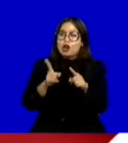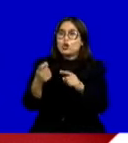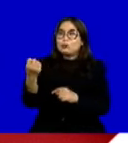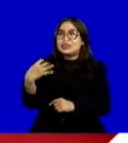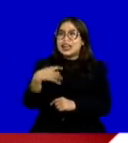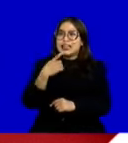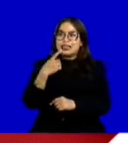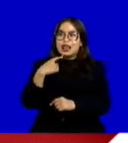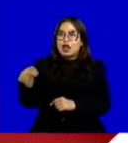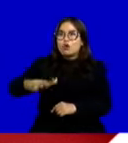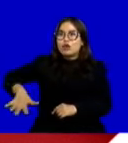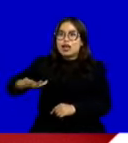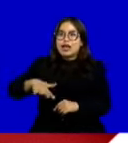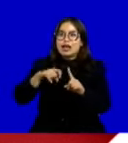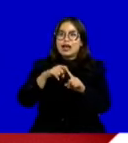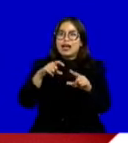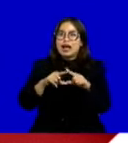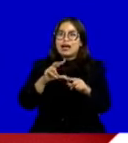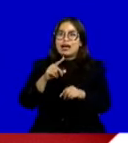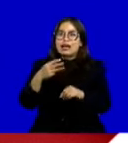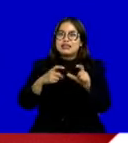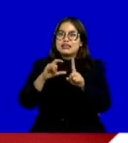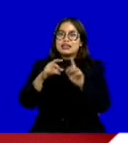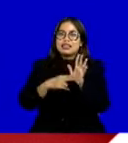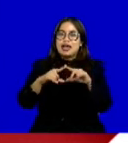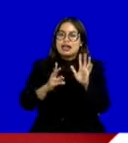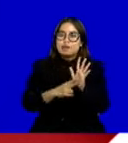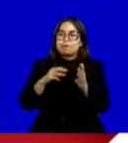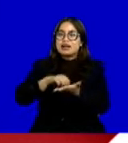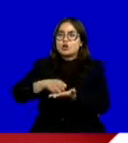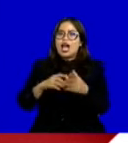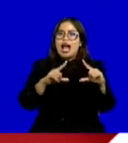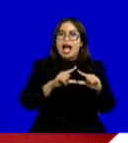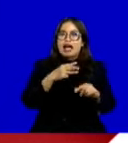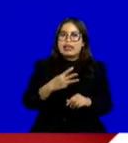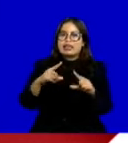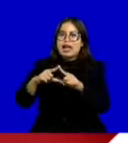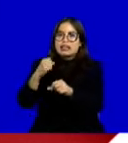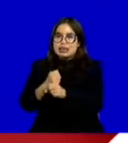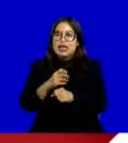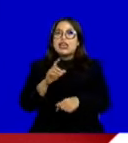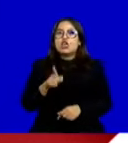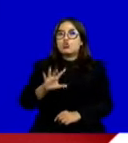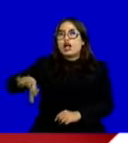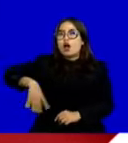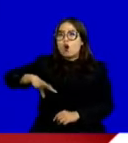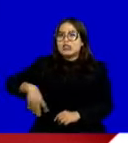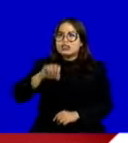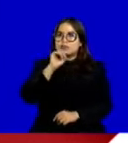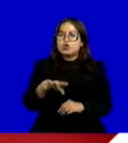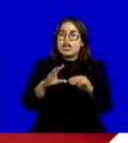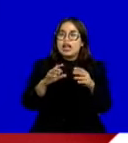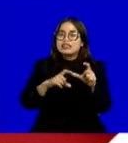wilayah karisidenan Madiun artinya plat ae ya dan plat ae dan AG itu adalah kawasan yang disebut sebagai kawasan selingkar